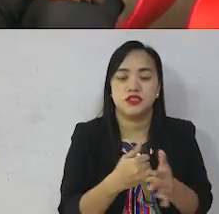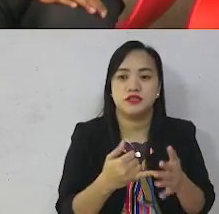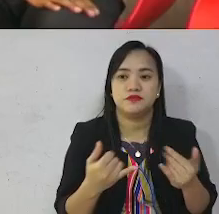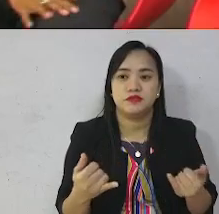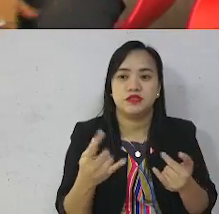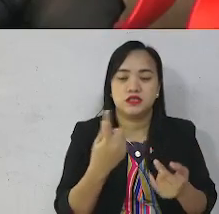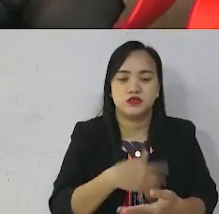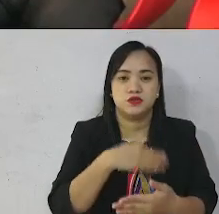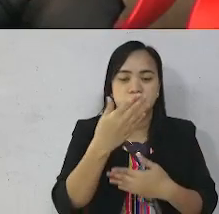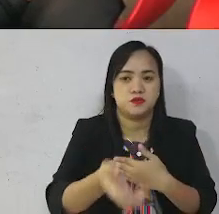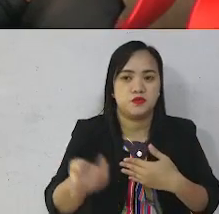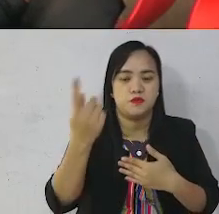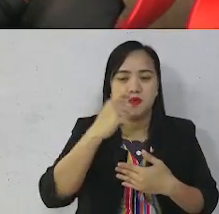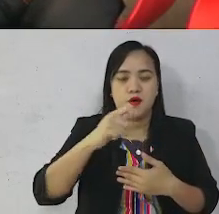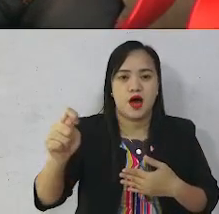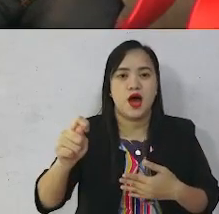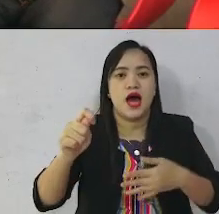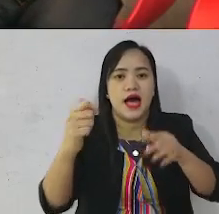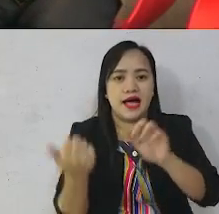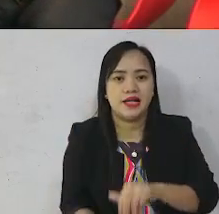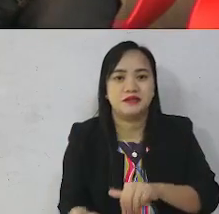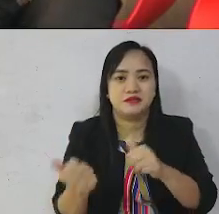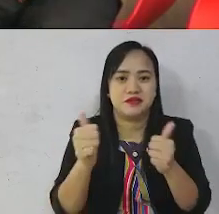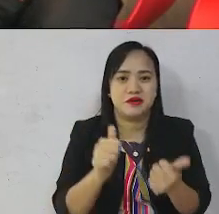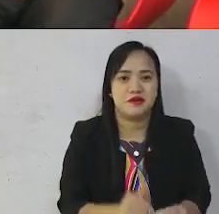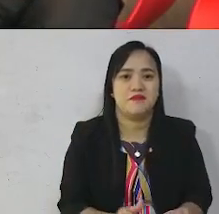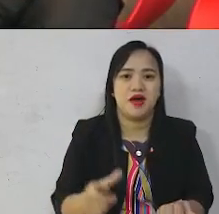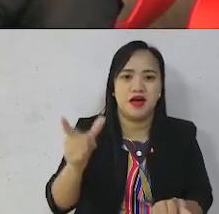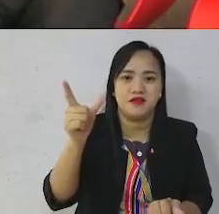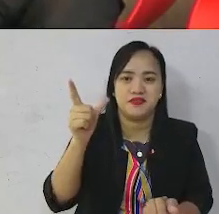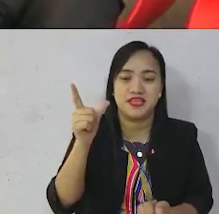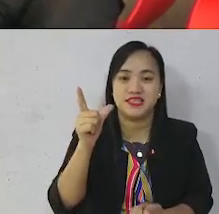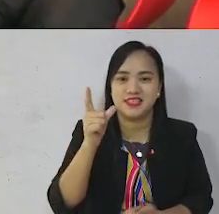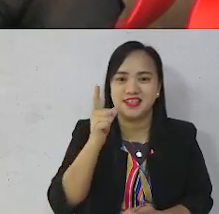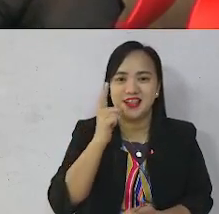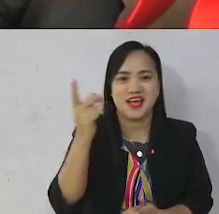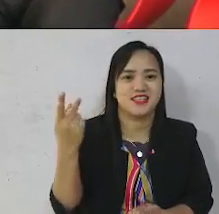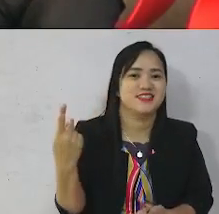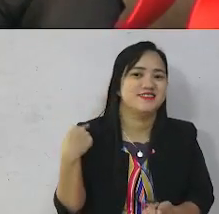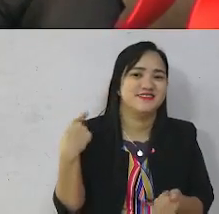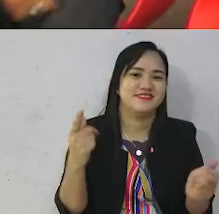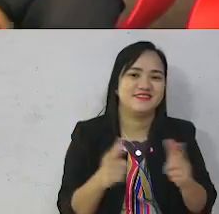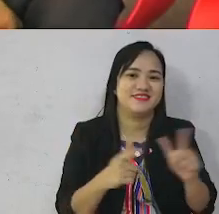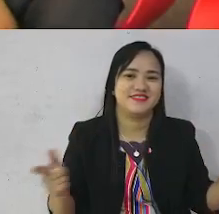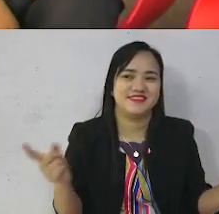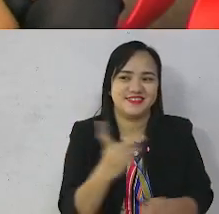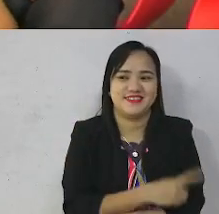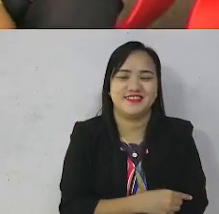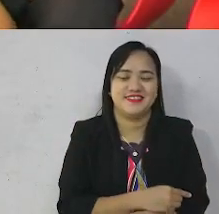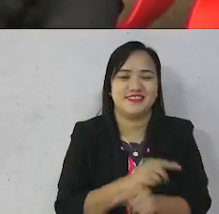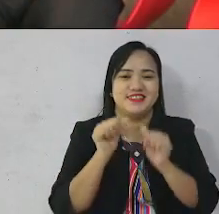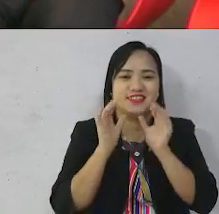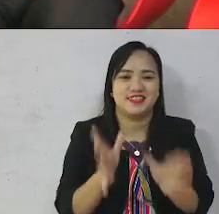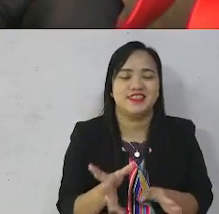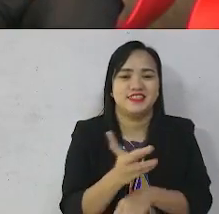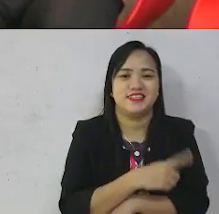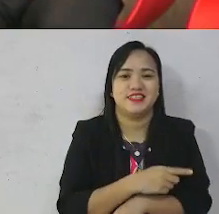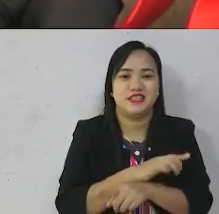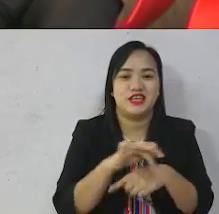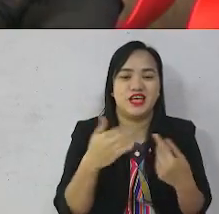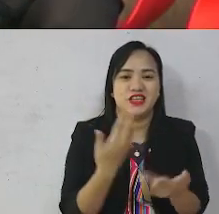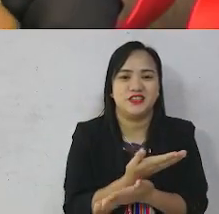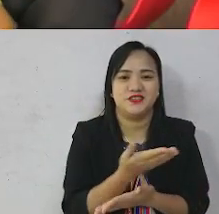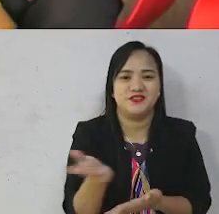kayong aalis diyan susunod na po ang the Baptist lunch again have a great day and Have a